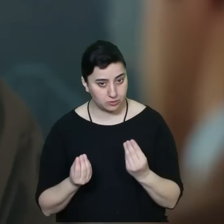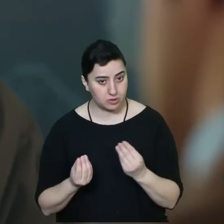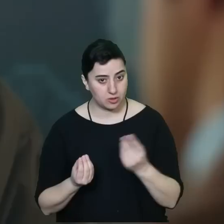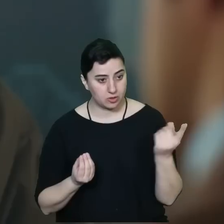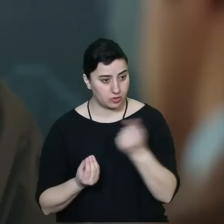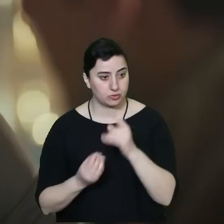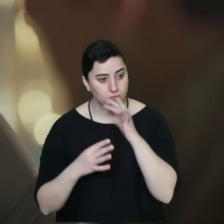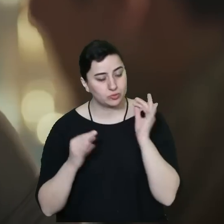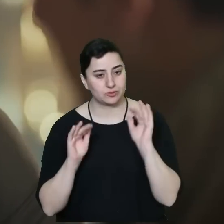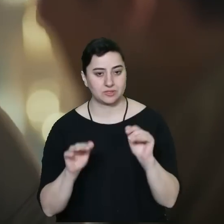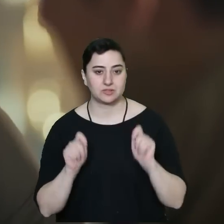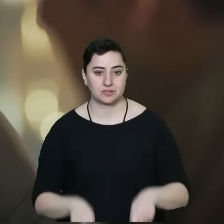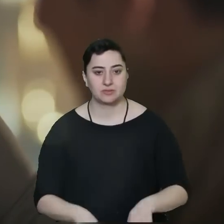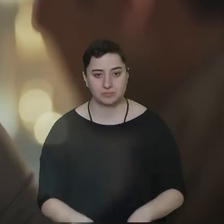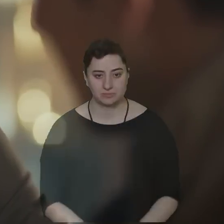onlara da Rasim.